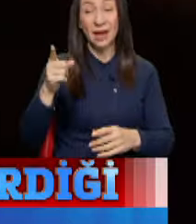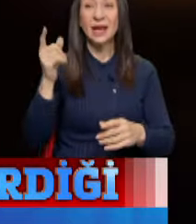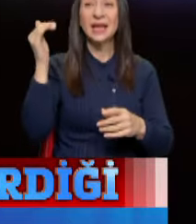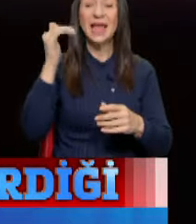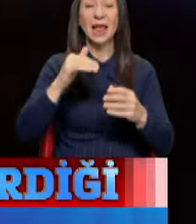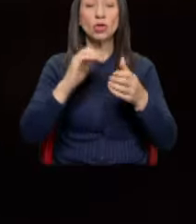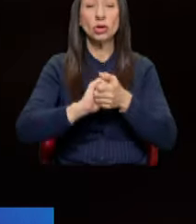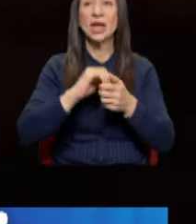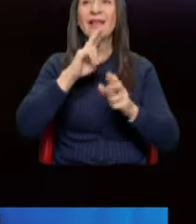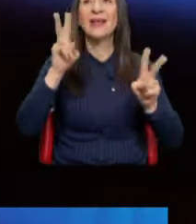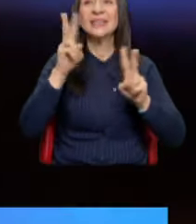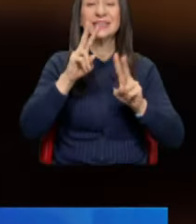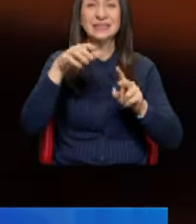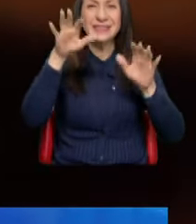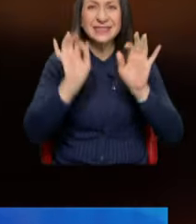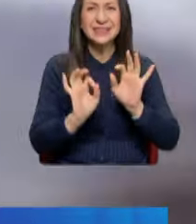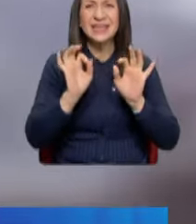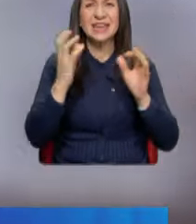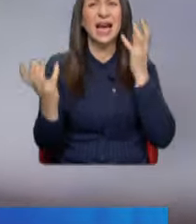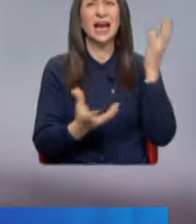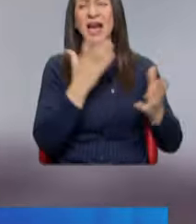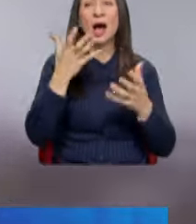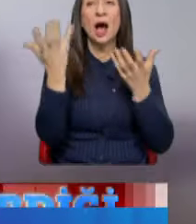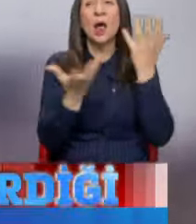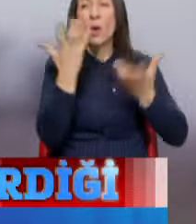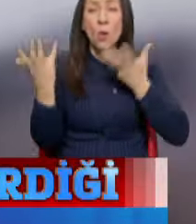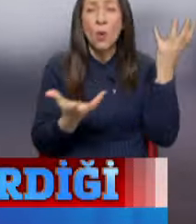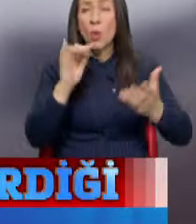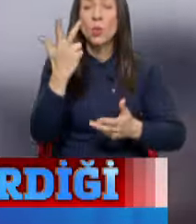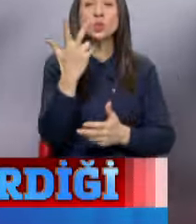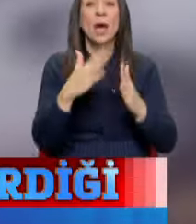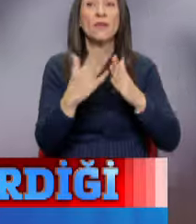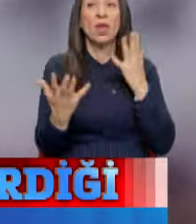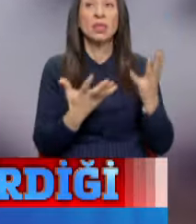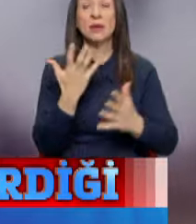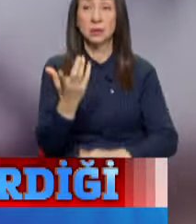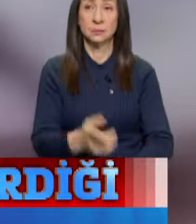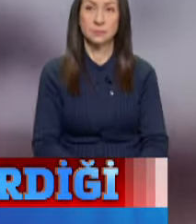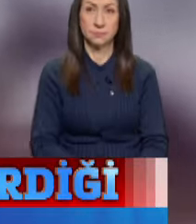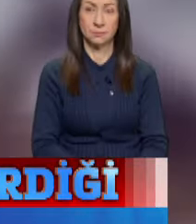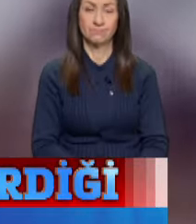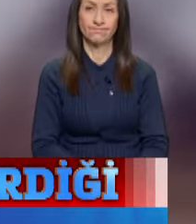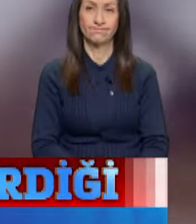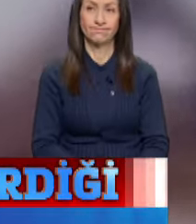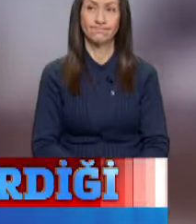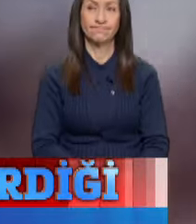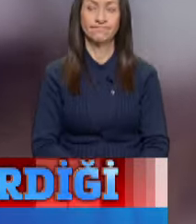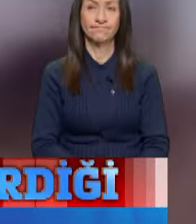kaldırıldı elektrik konta yangına sebep oldu alevlerin önü alınamadı üç Ev yandı tam orada